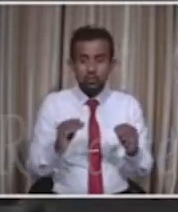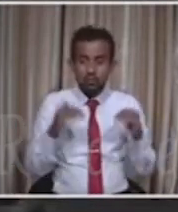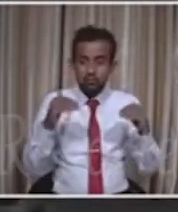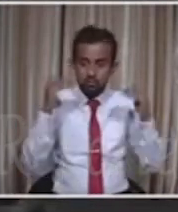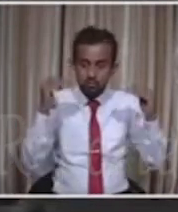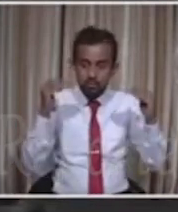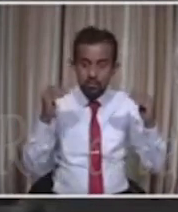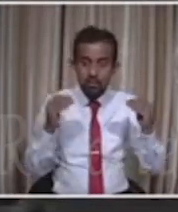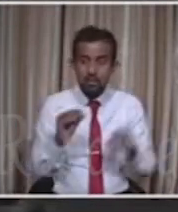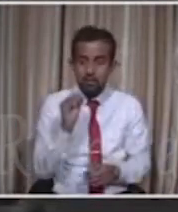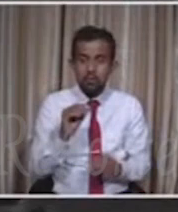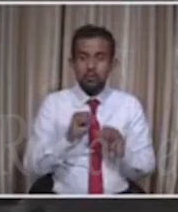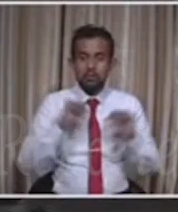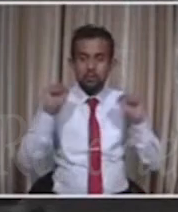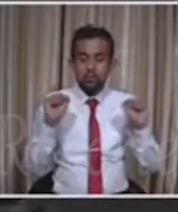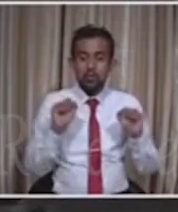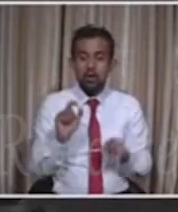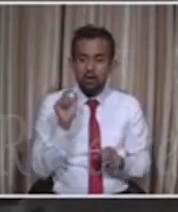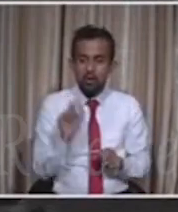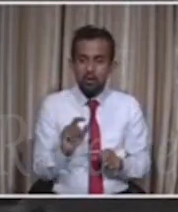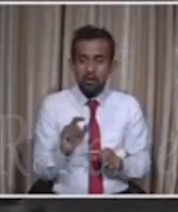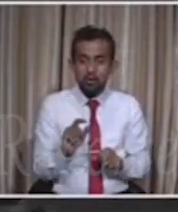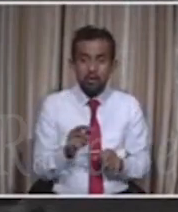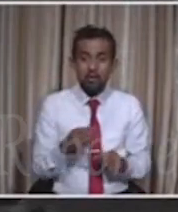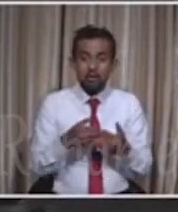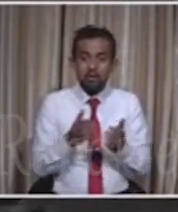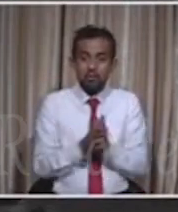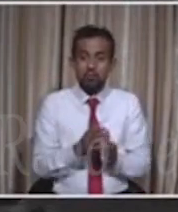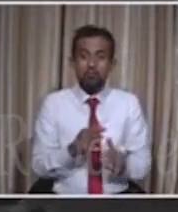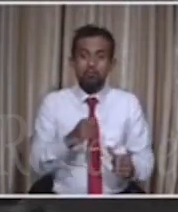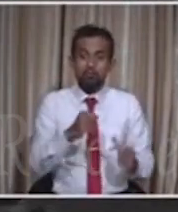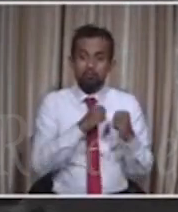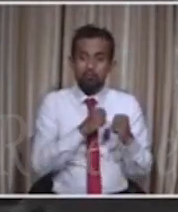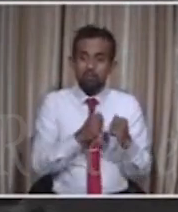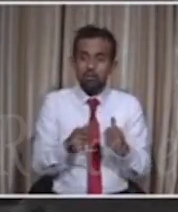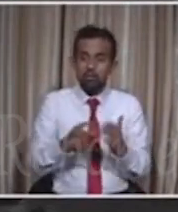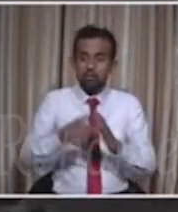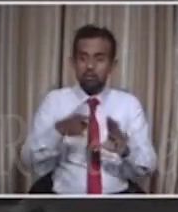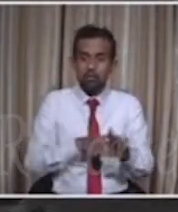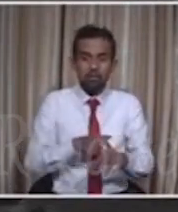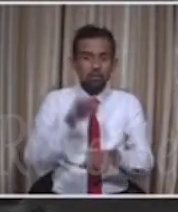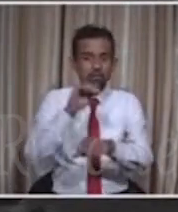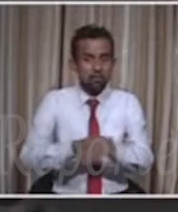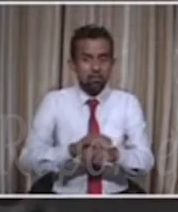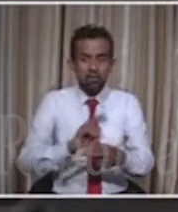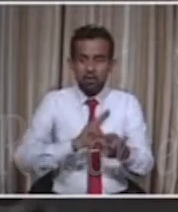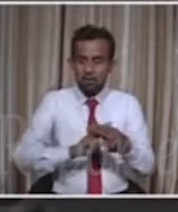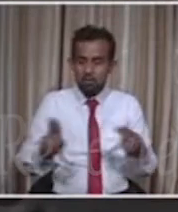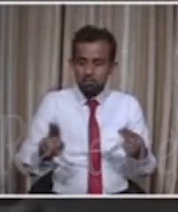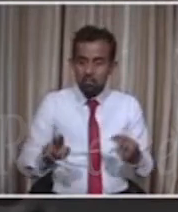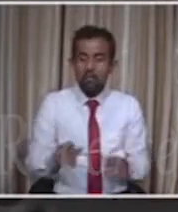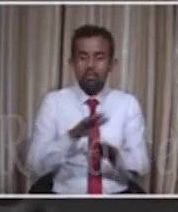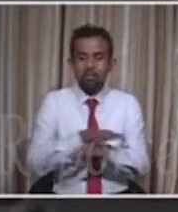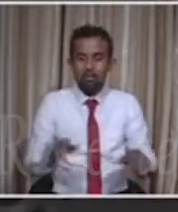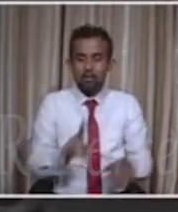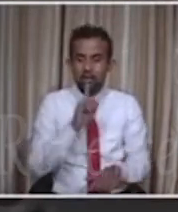ගේන්න. හැබැයි මේ අරගලයේ නාමයෙන් බොරදියේ මාළු දාන අවස්ථාවාදීන්ගේ අතකොලුවක් වෙන්න එපා කියලා මං ඒ දරුවන්ගෙන්